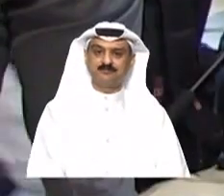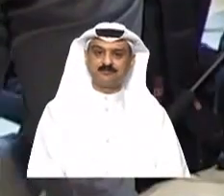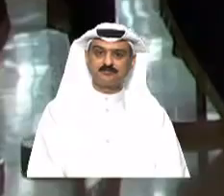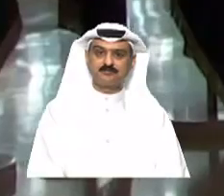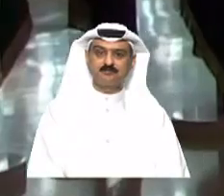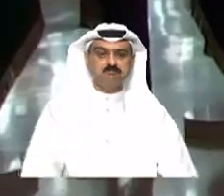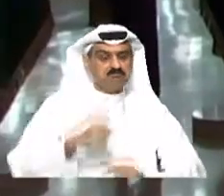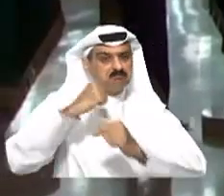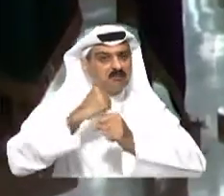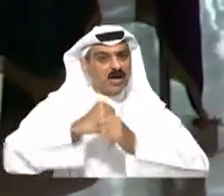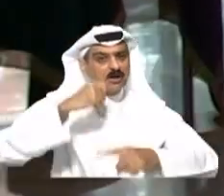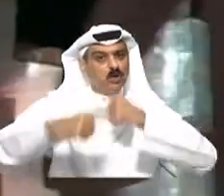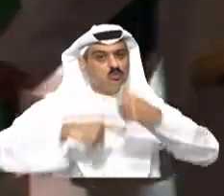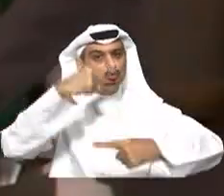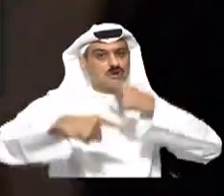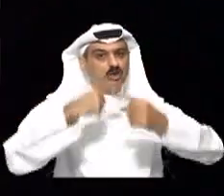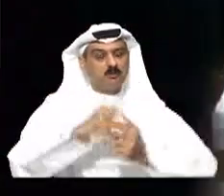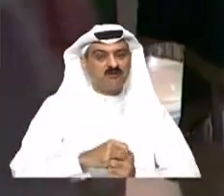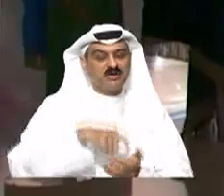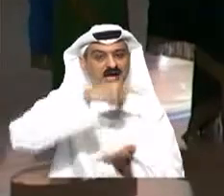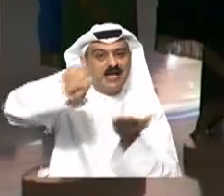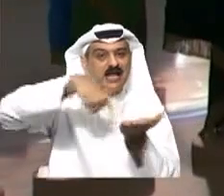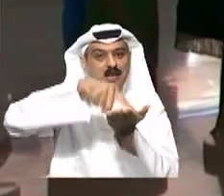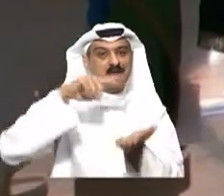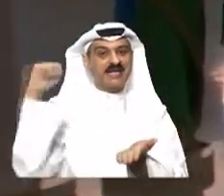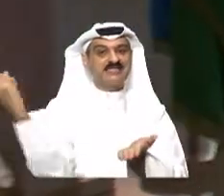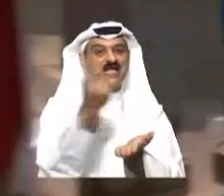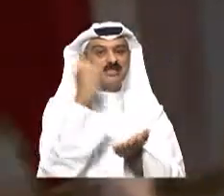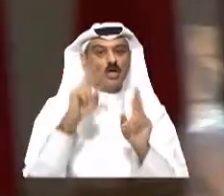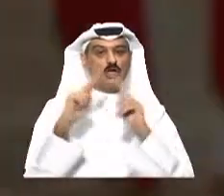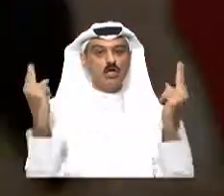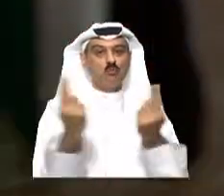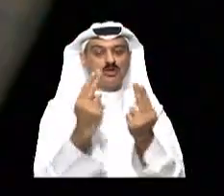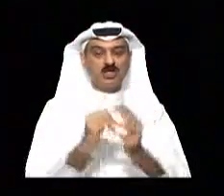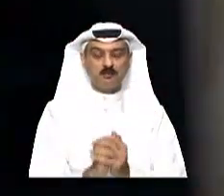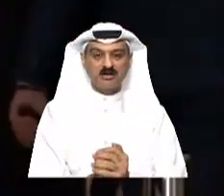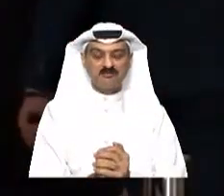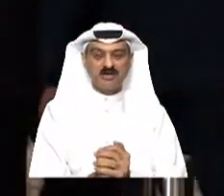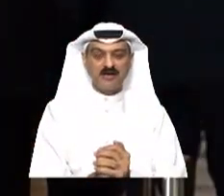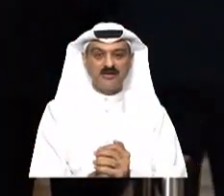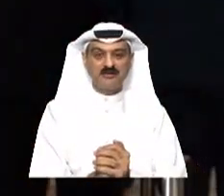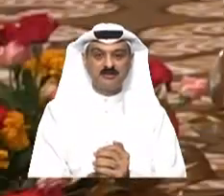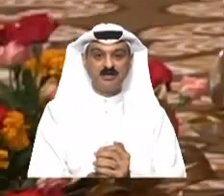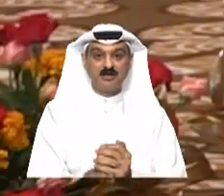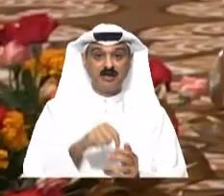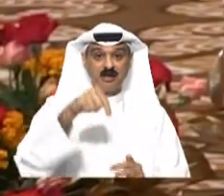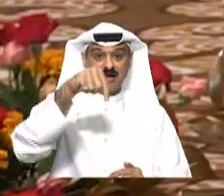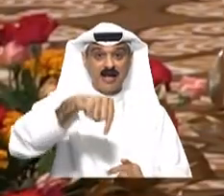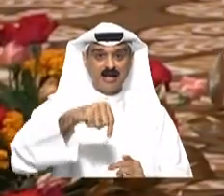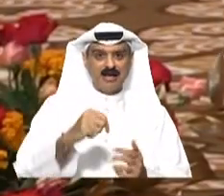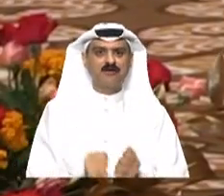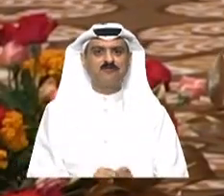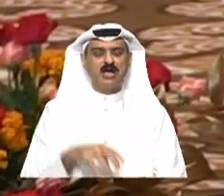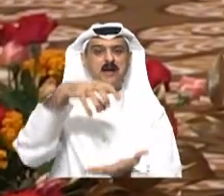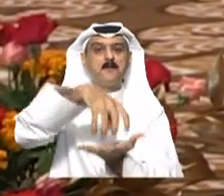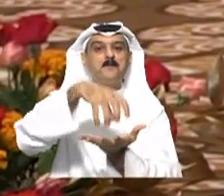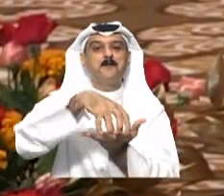حركة دؤوبة يشهدها المركز الدولي للمؤتمرات عبد اللطيف رحال الذي يحتضن القمة